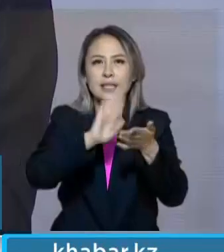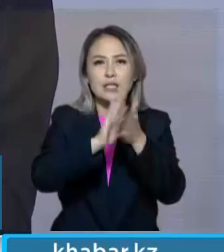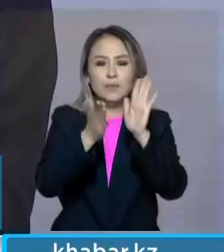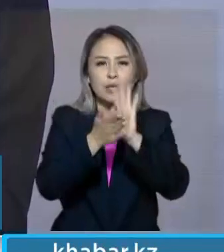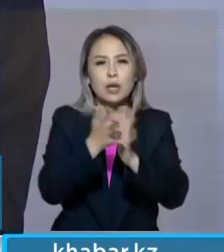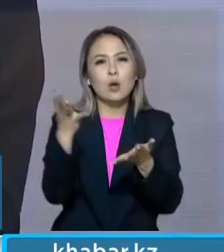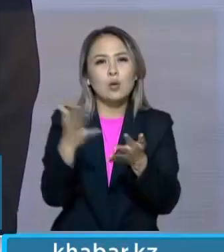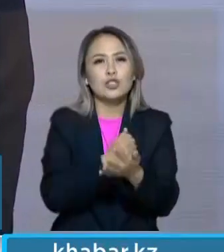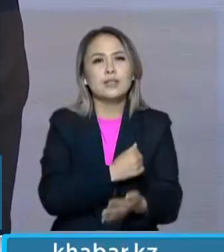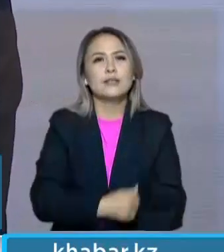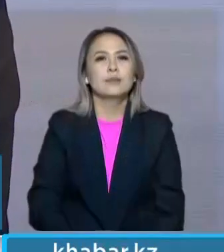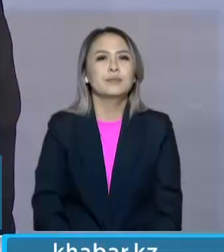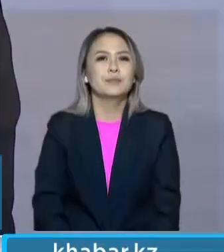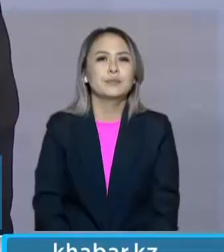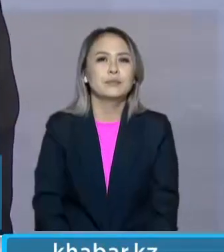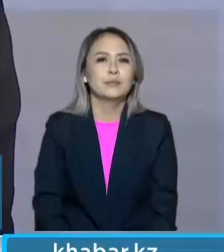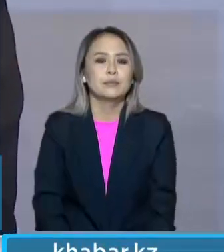қатысты келісімдерге қол жеткіздік.